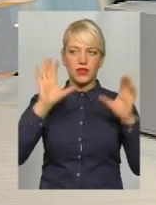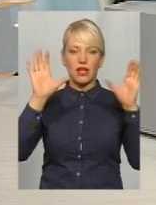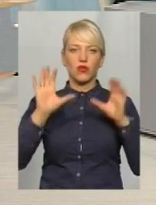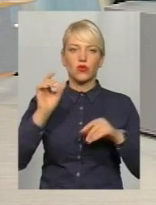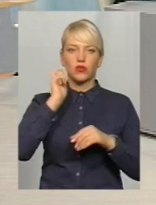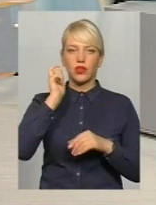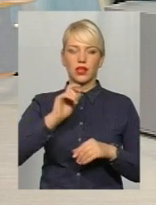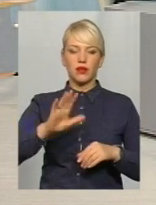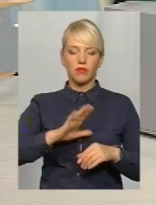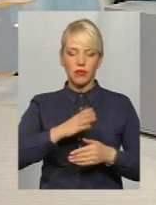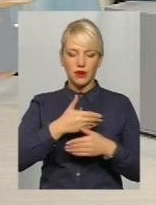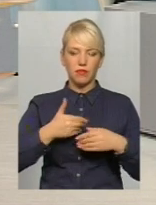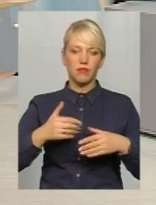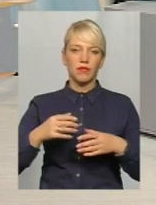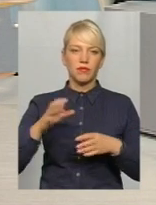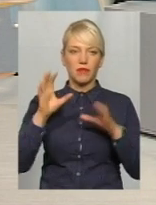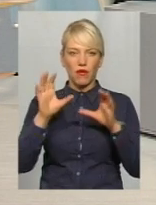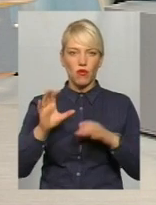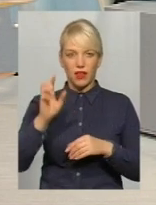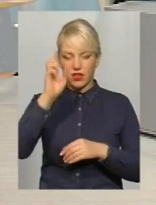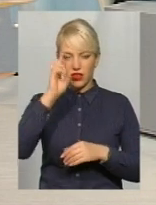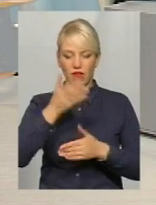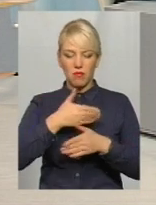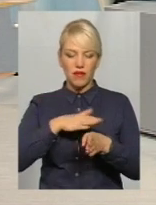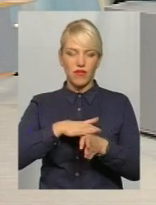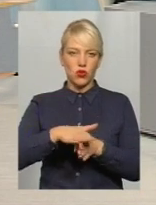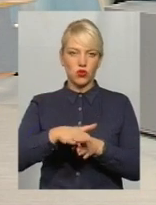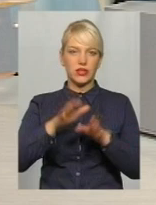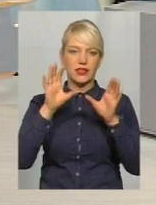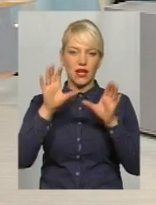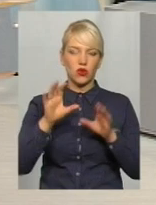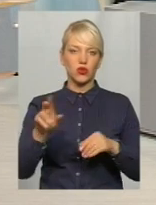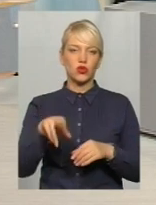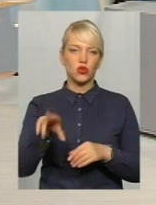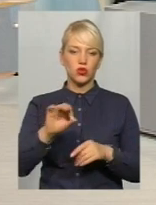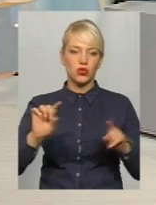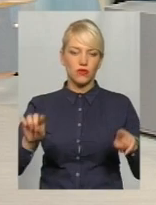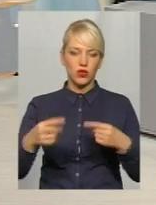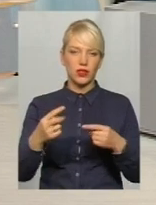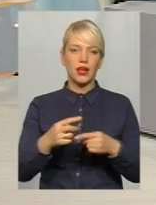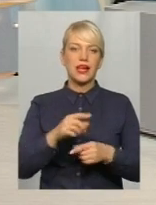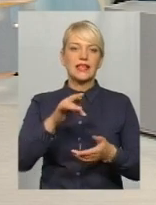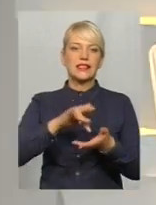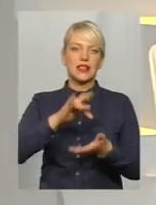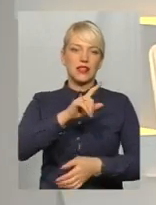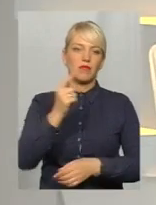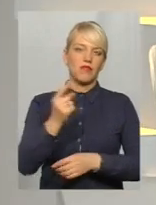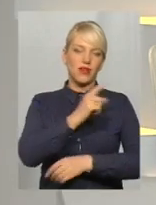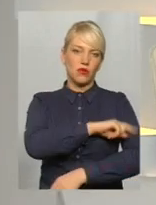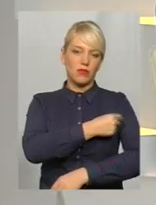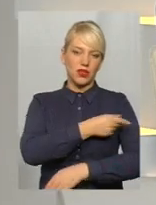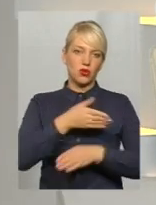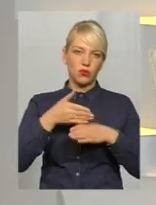ми правова держава, ми виконали вимоги закону щодо створення центрів первинної медико-санітарної допомоги. Тобто те, що було